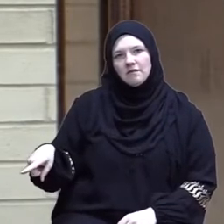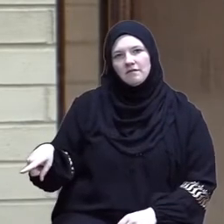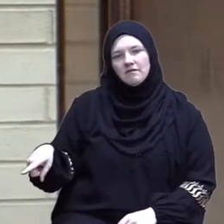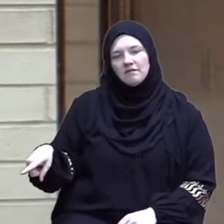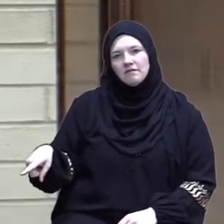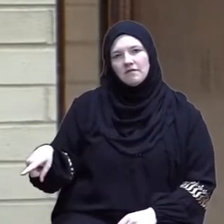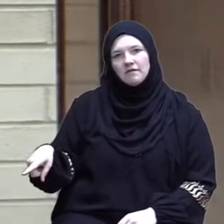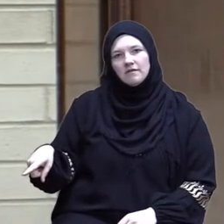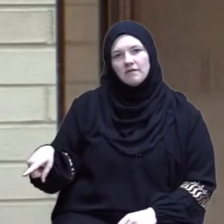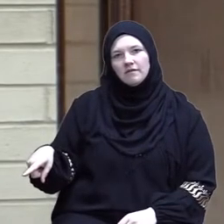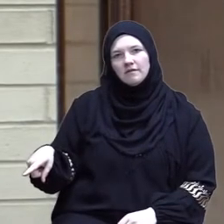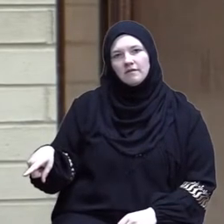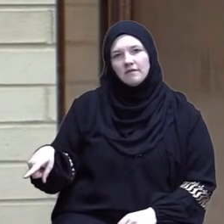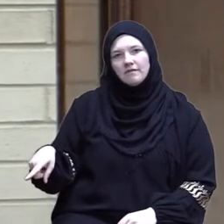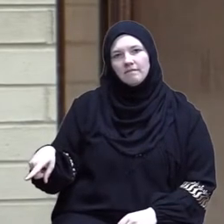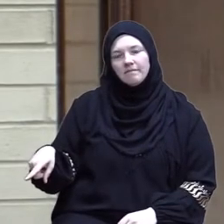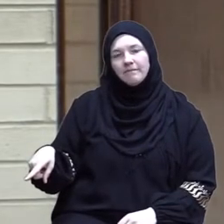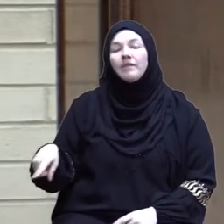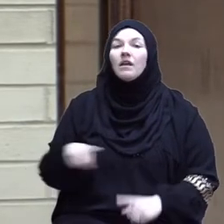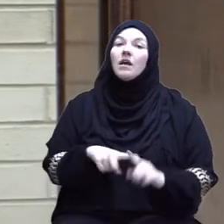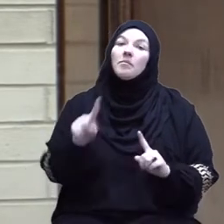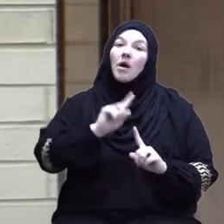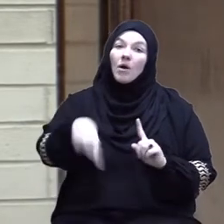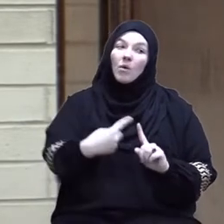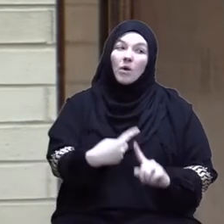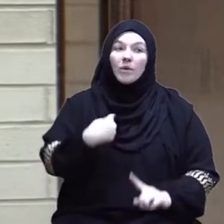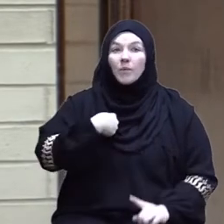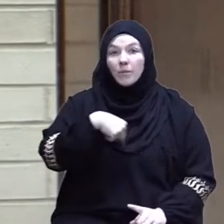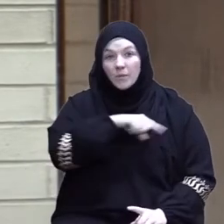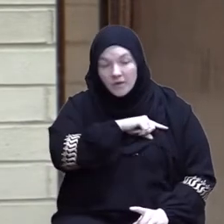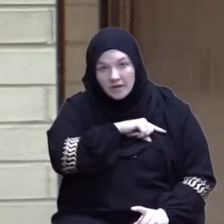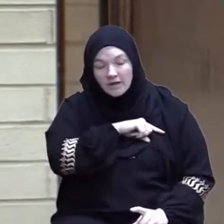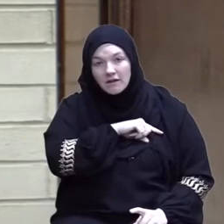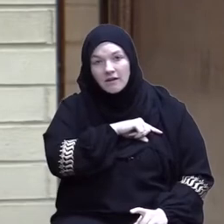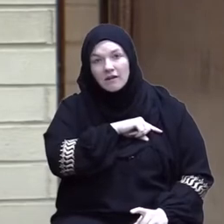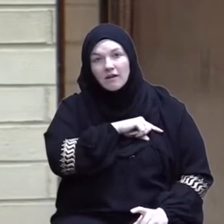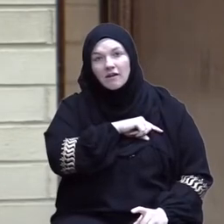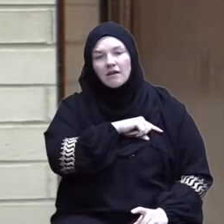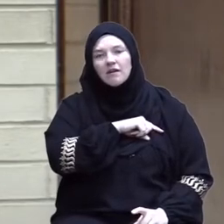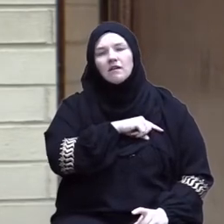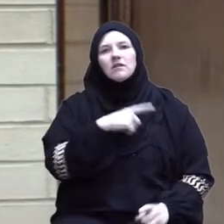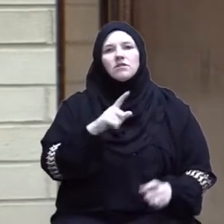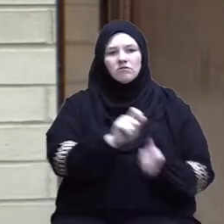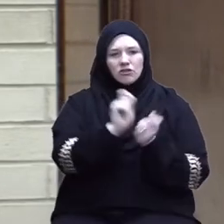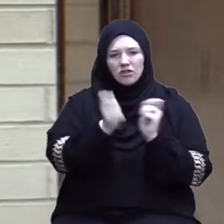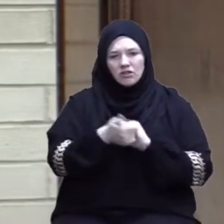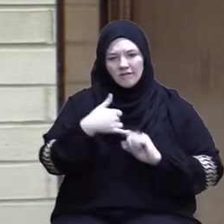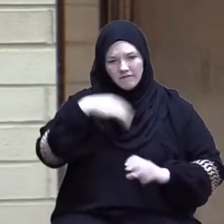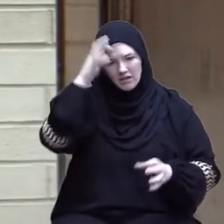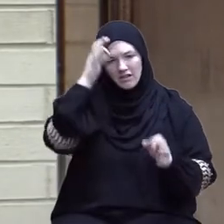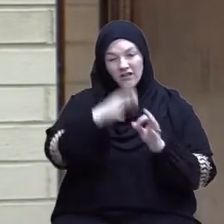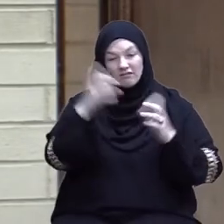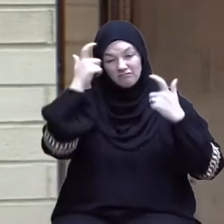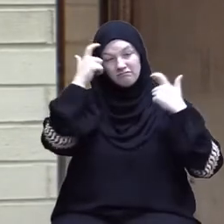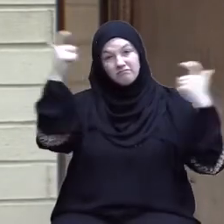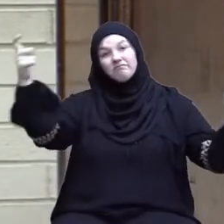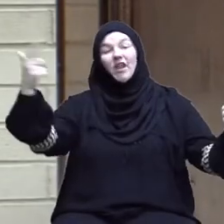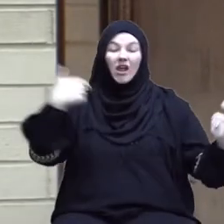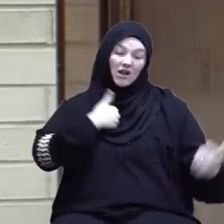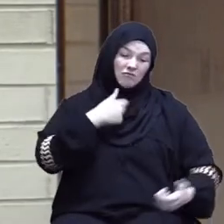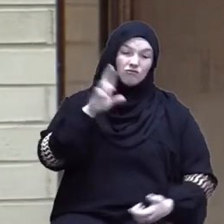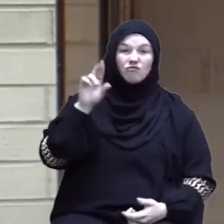كَذَلِكَ كُنْتُم مِّن قَبْلِ. But when we couple our faith with the arrogance of